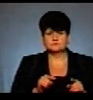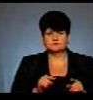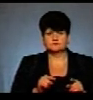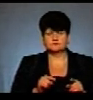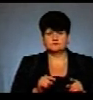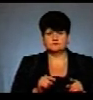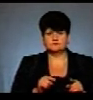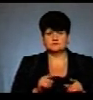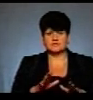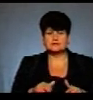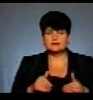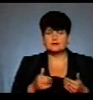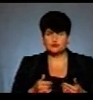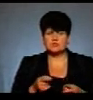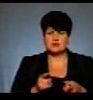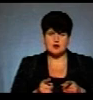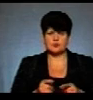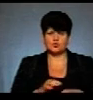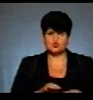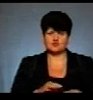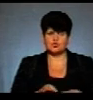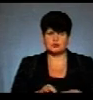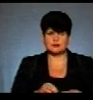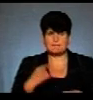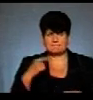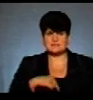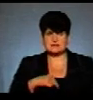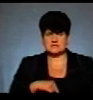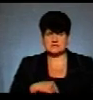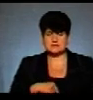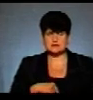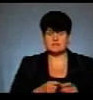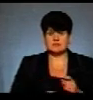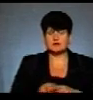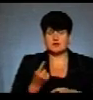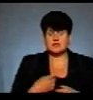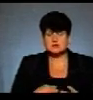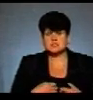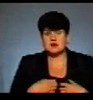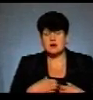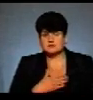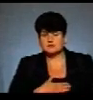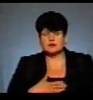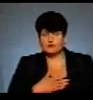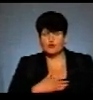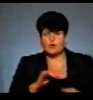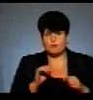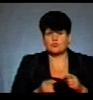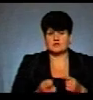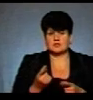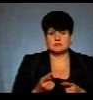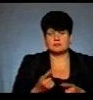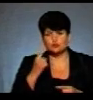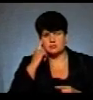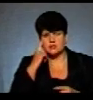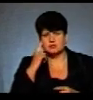характеру, які завдають реально шкоди психіці, так, і викликають усю страх, тривогу, можуть викликати суїцидальні